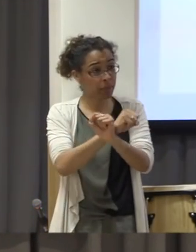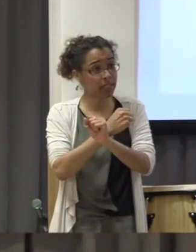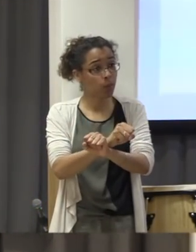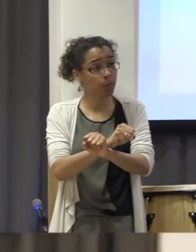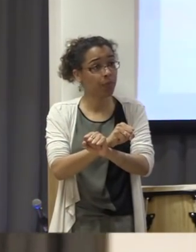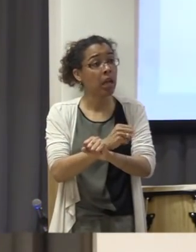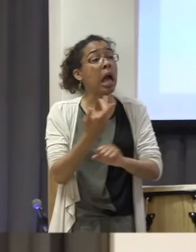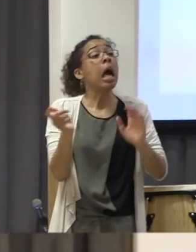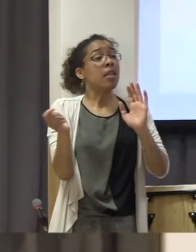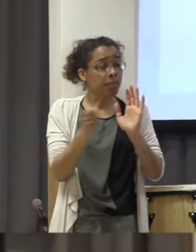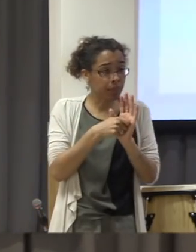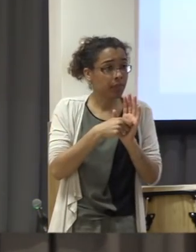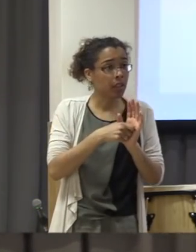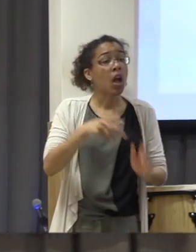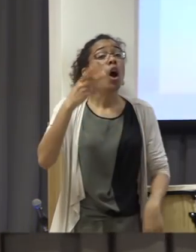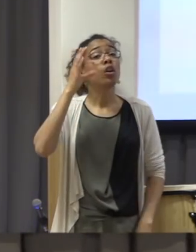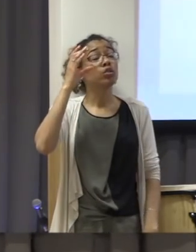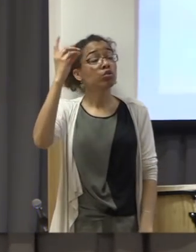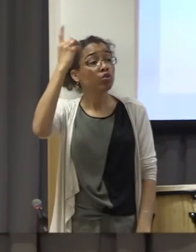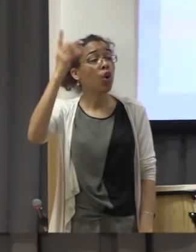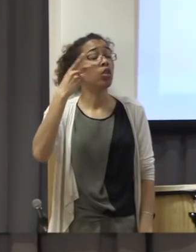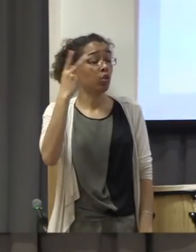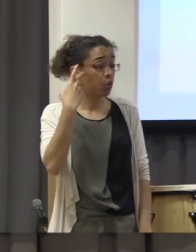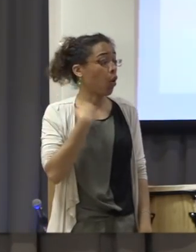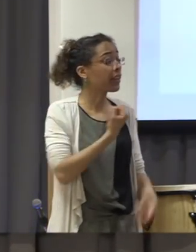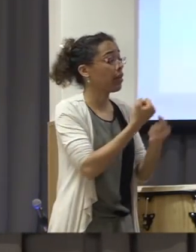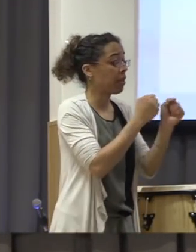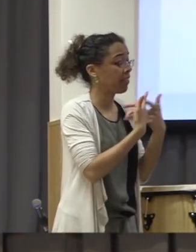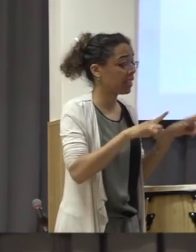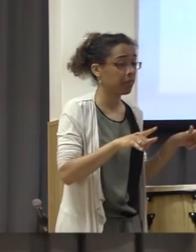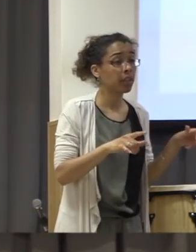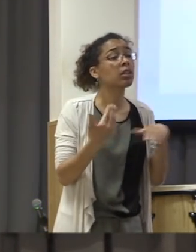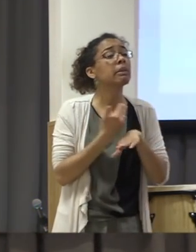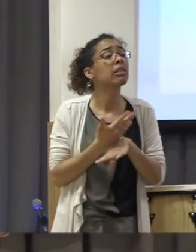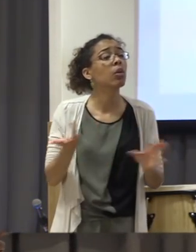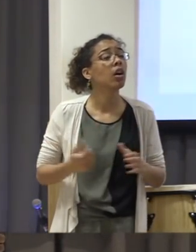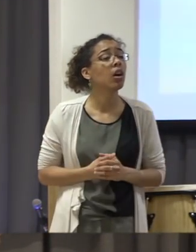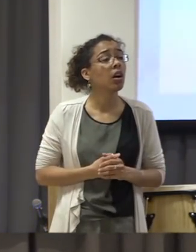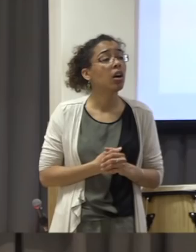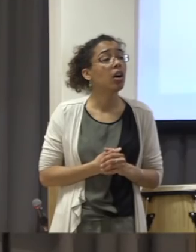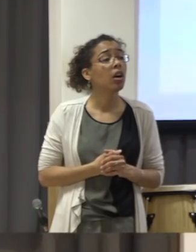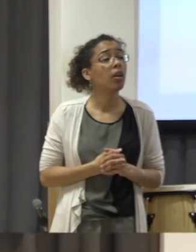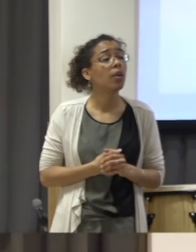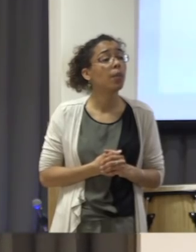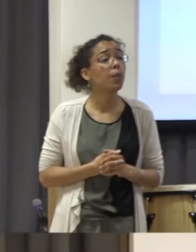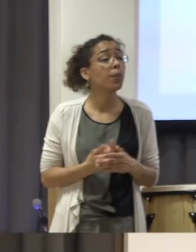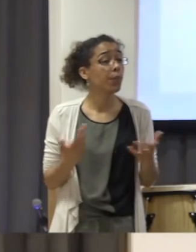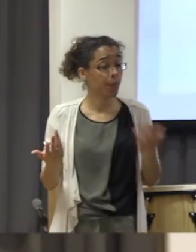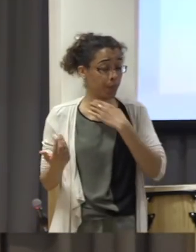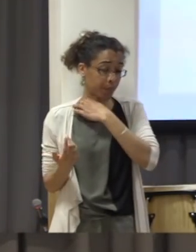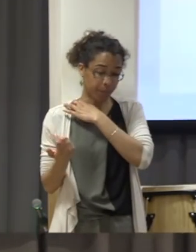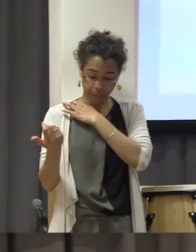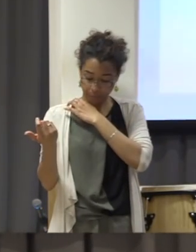Mais quand Pierre, Dieu a entendu, a exaucé la prière, qu'est-ce qui s'est passé? Il s'est passé que